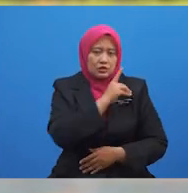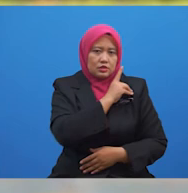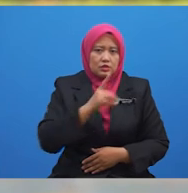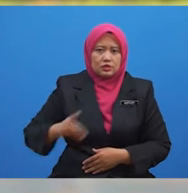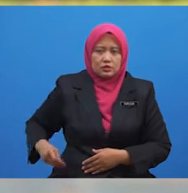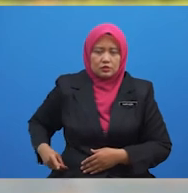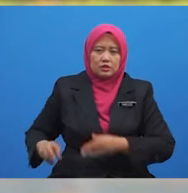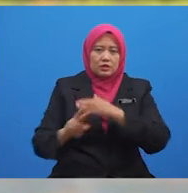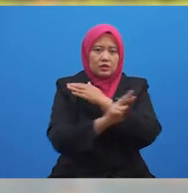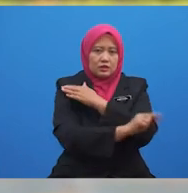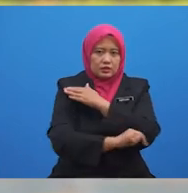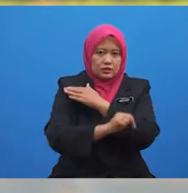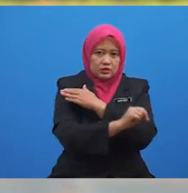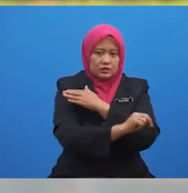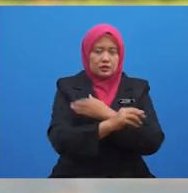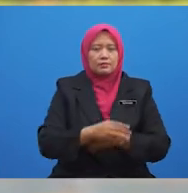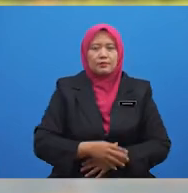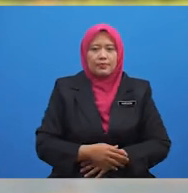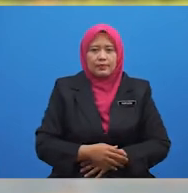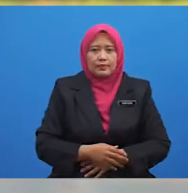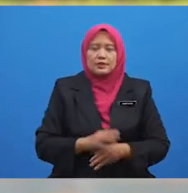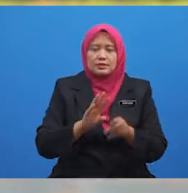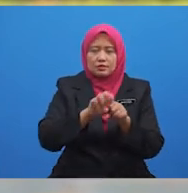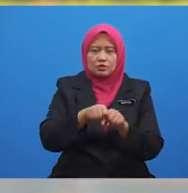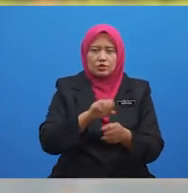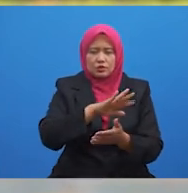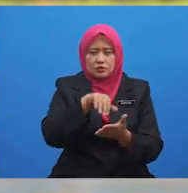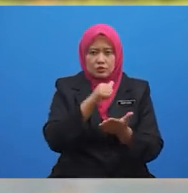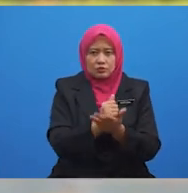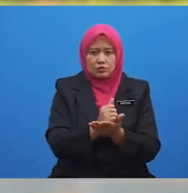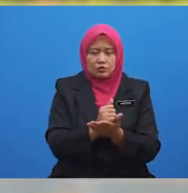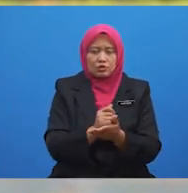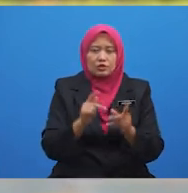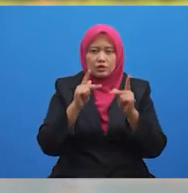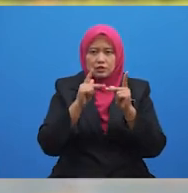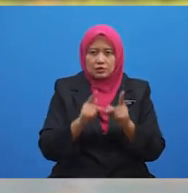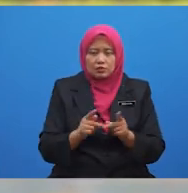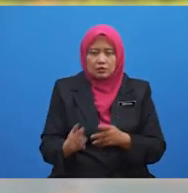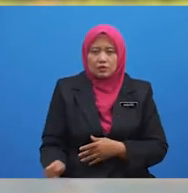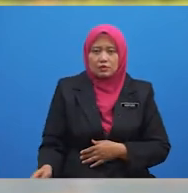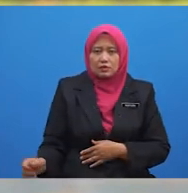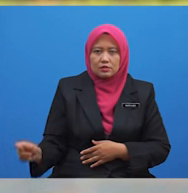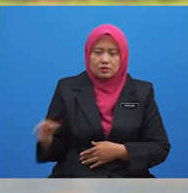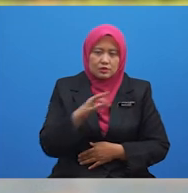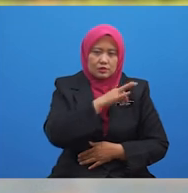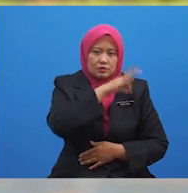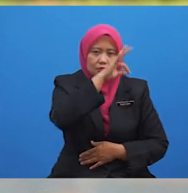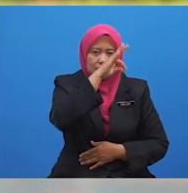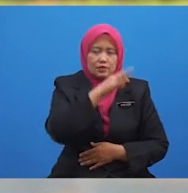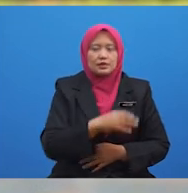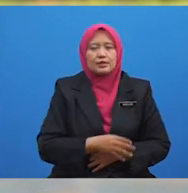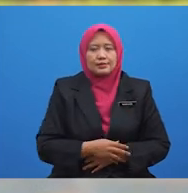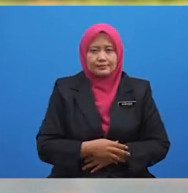Sekian, semoga murid-murid semua terus kekal bersemangat meneroka ilmu dan menjadi